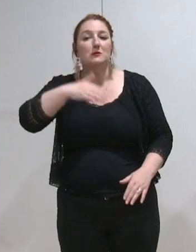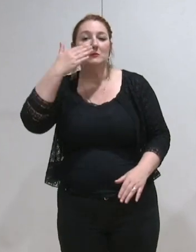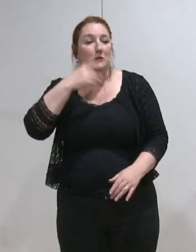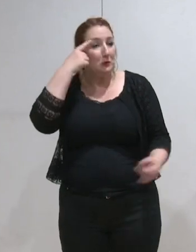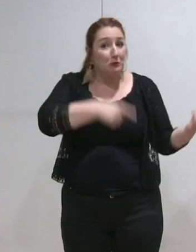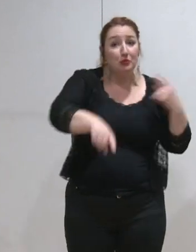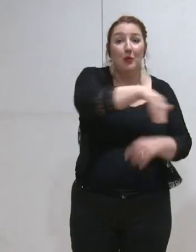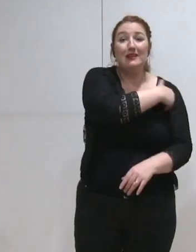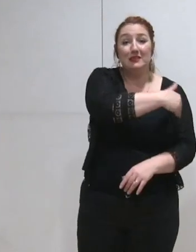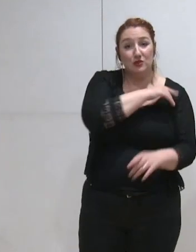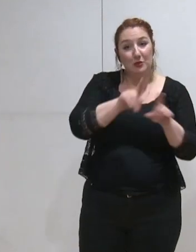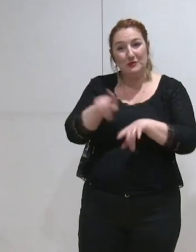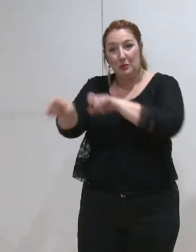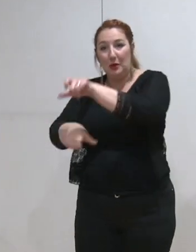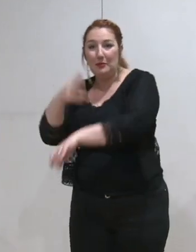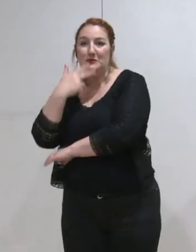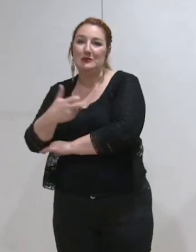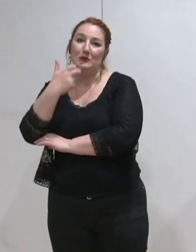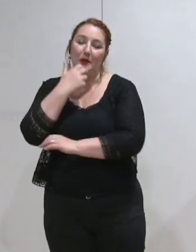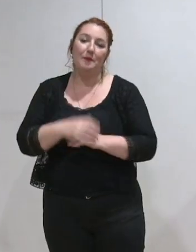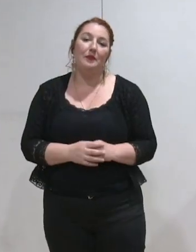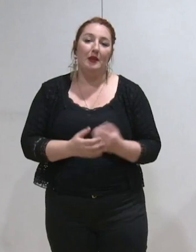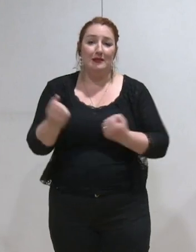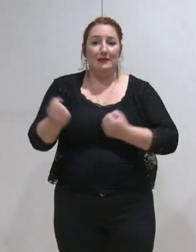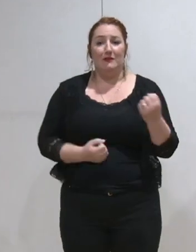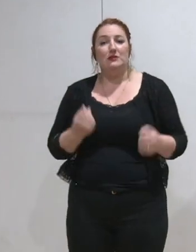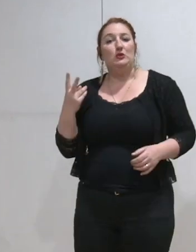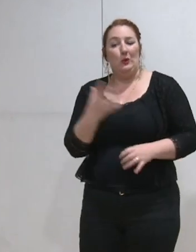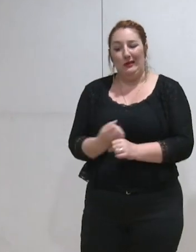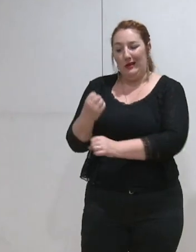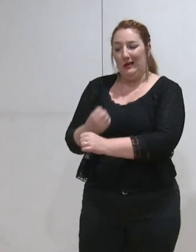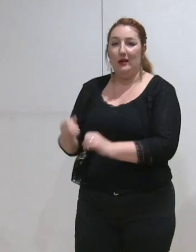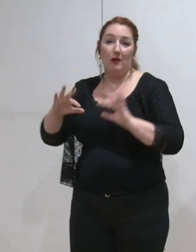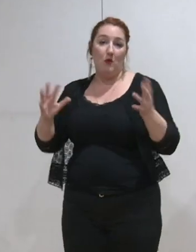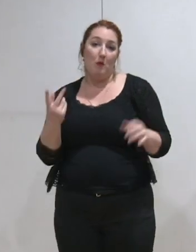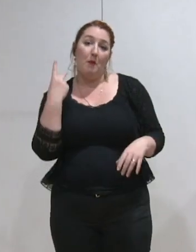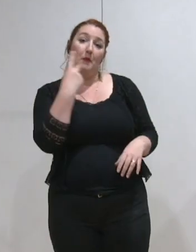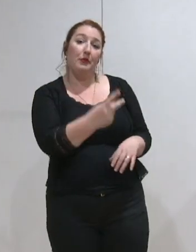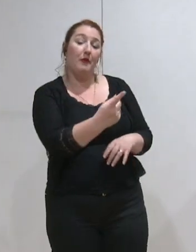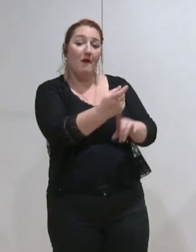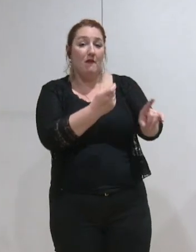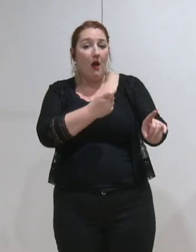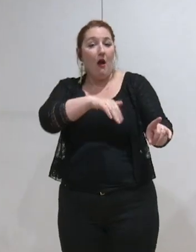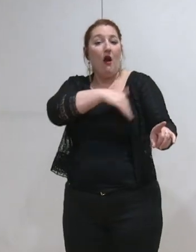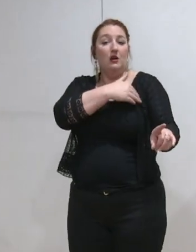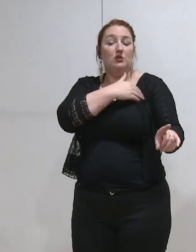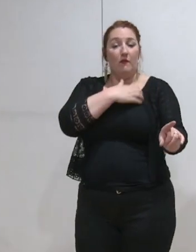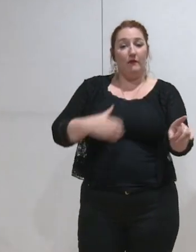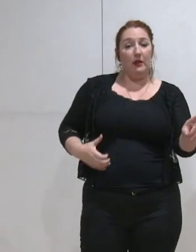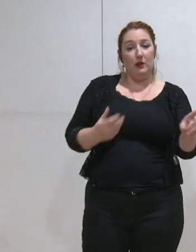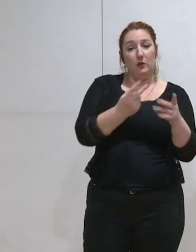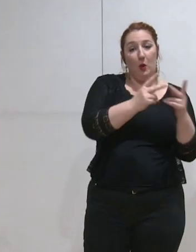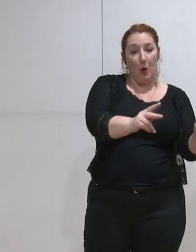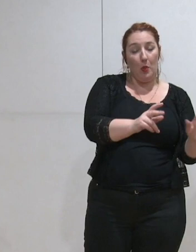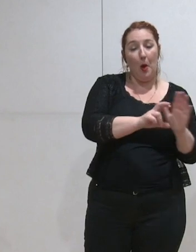et citoyens ces deux premiers services sont construits autour de la mise en commun d'agents de la ville de Grenoble et d'agents de la Métro nous souhaitons